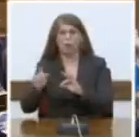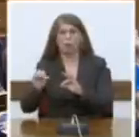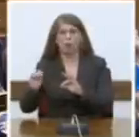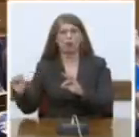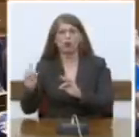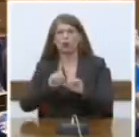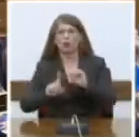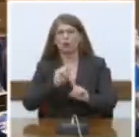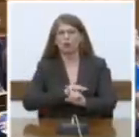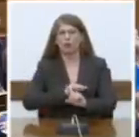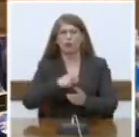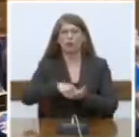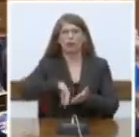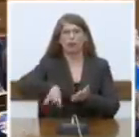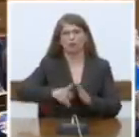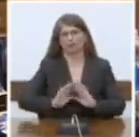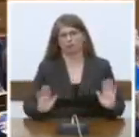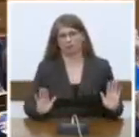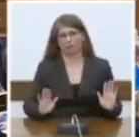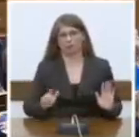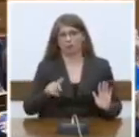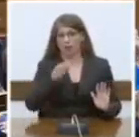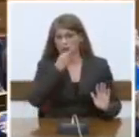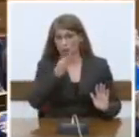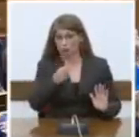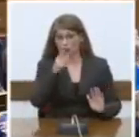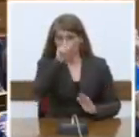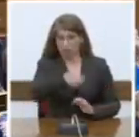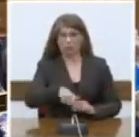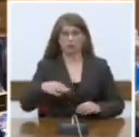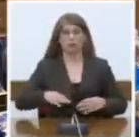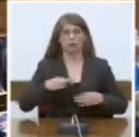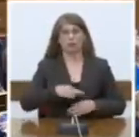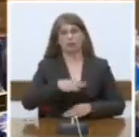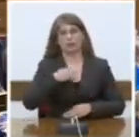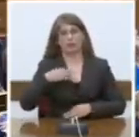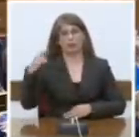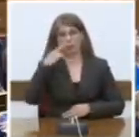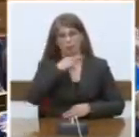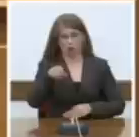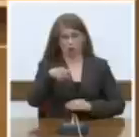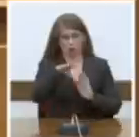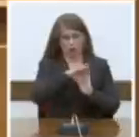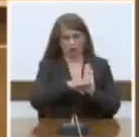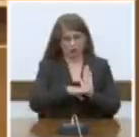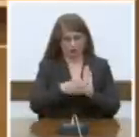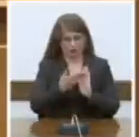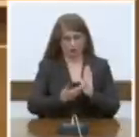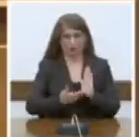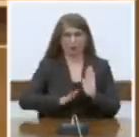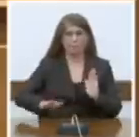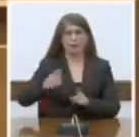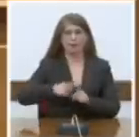Φοροδιαφυγή. Ή θέλετε μήπως να αναφερθώ σε αυτό που το λάβατε κι εσείς, κύριε Πρωθυπουργέ, και έχω τη λίστα σήμερα των παραληπτών και το έχετε λάβει. Η Πανελλήνια